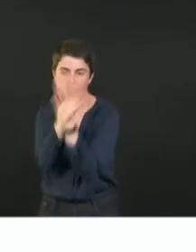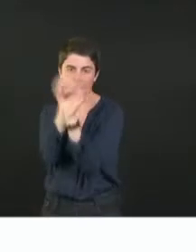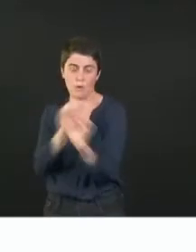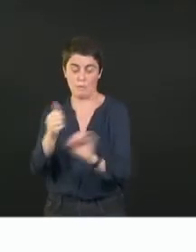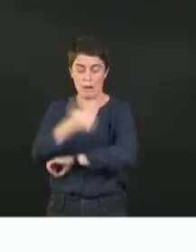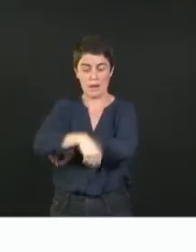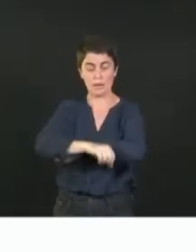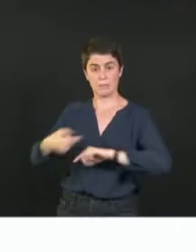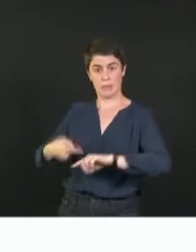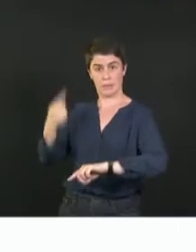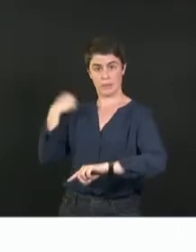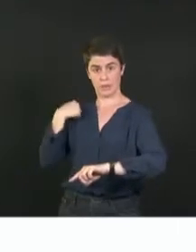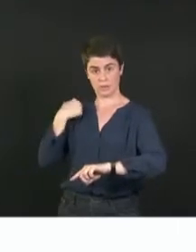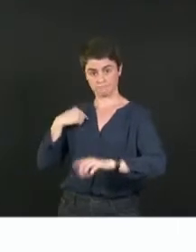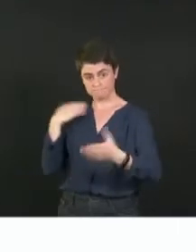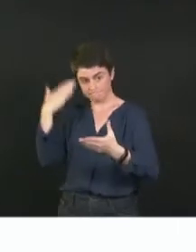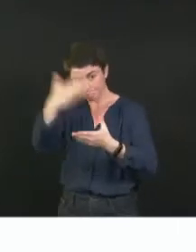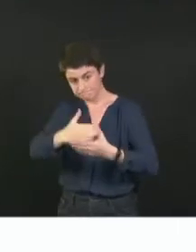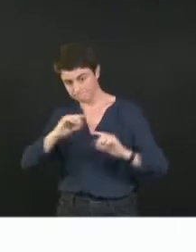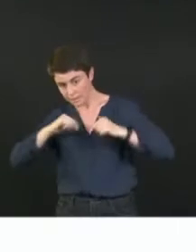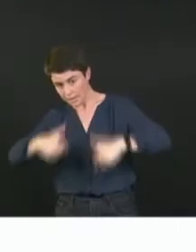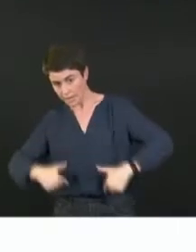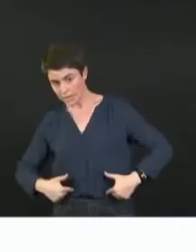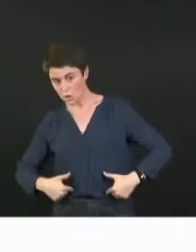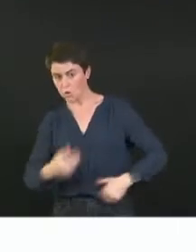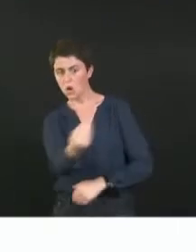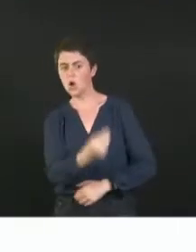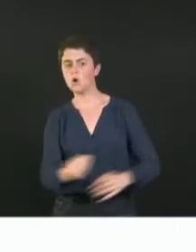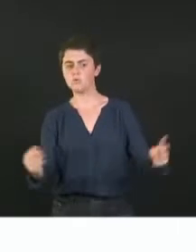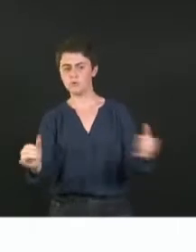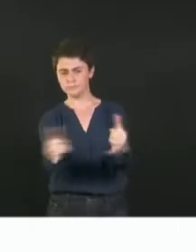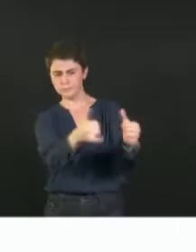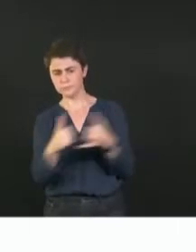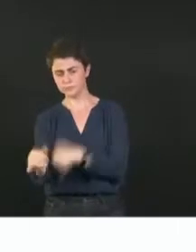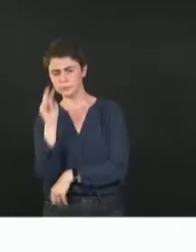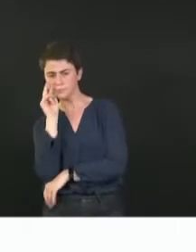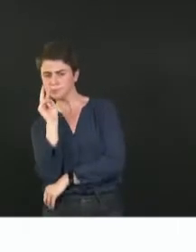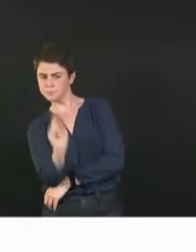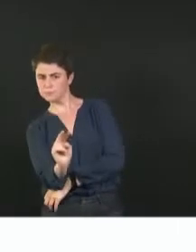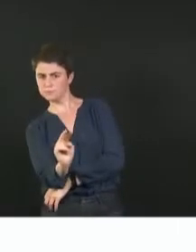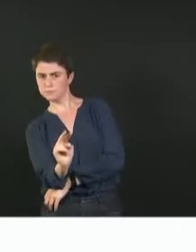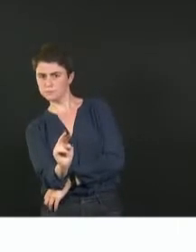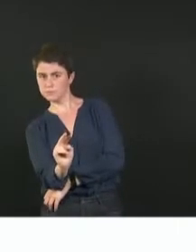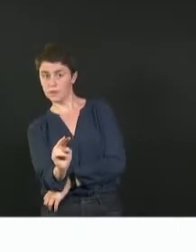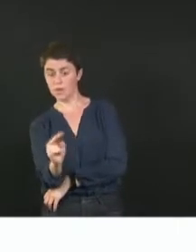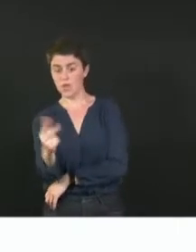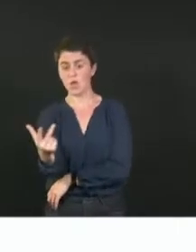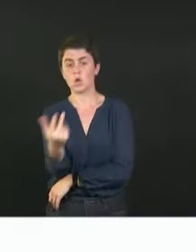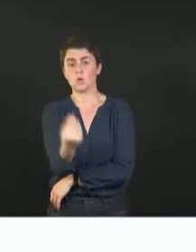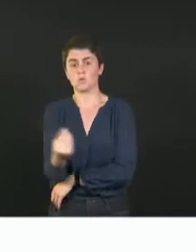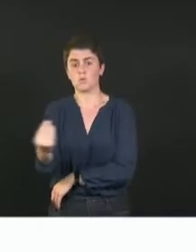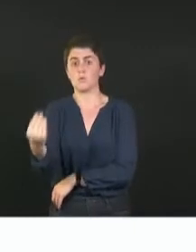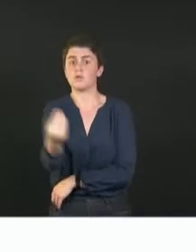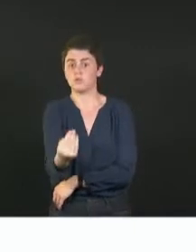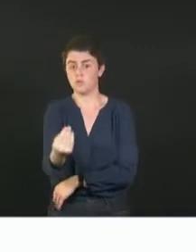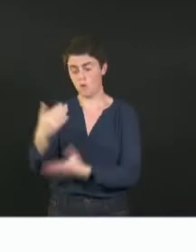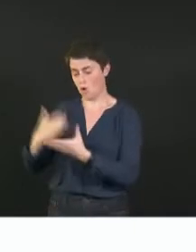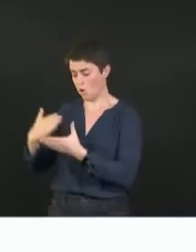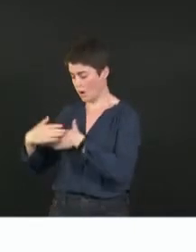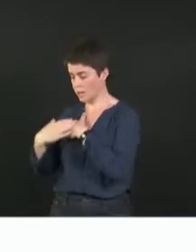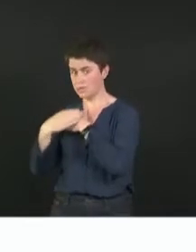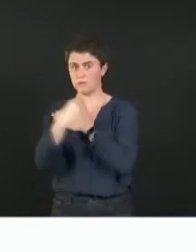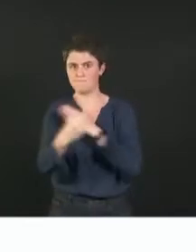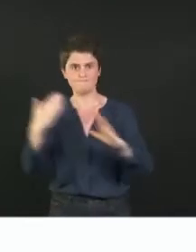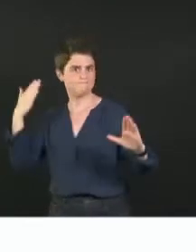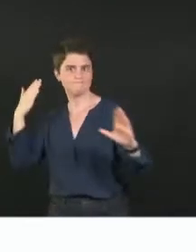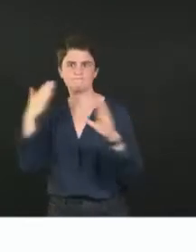dans une cour d'école pour voir comment les enfants interagissaient. J'ai vu trois enfants sortir, ils sont allés directement dans le petit carré